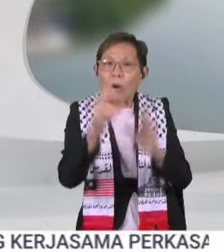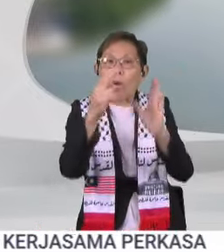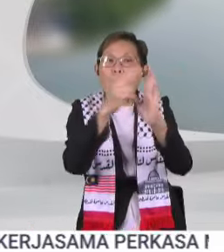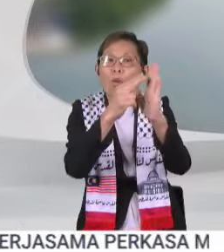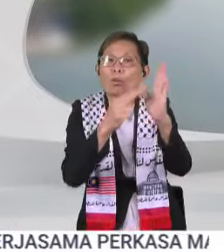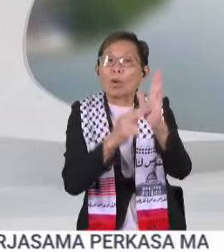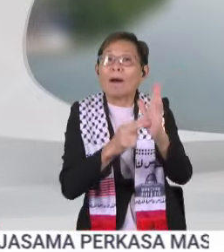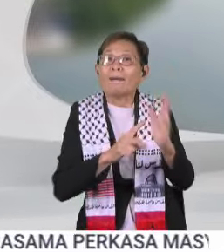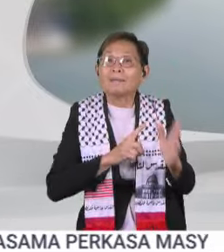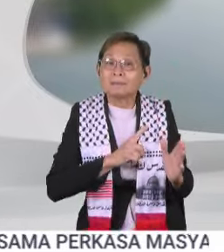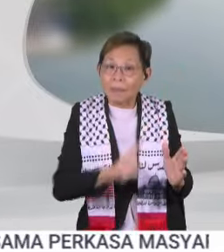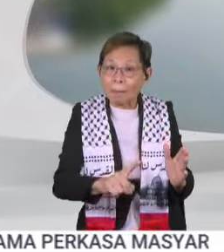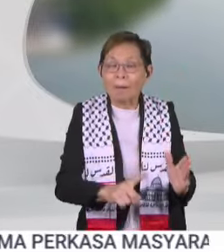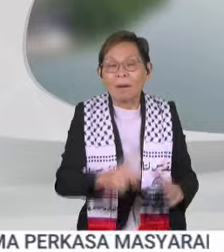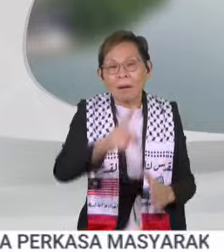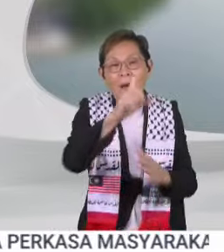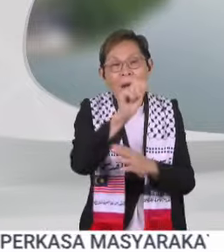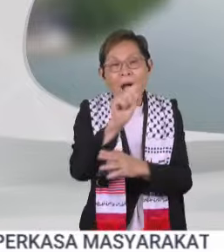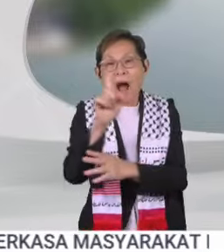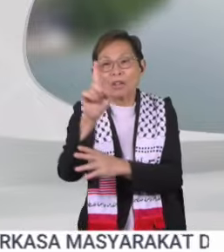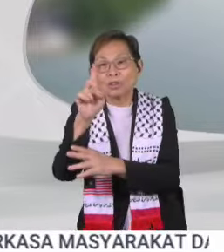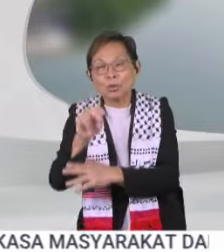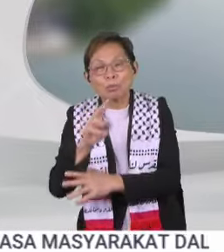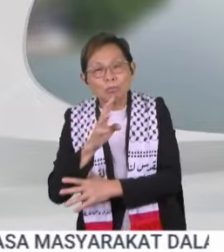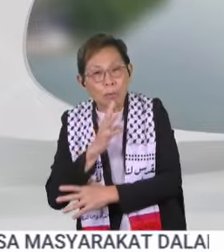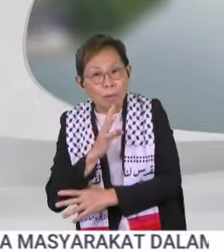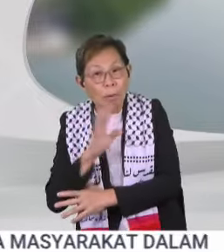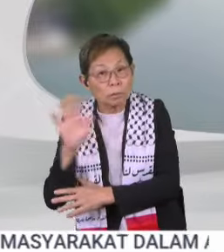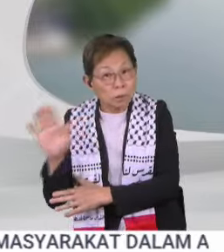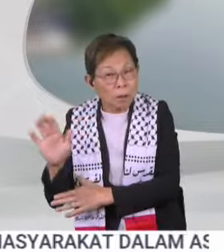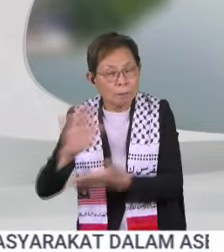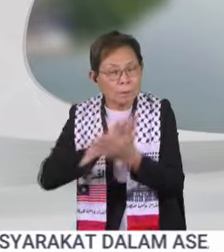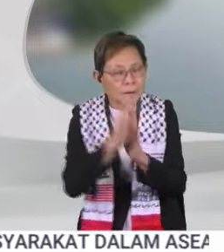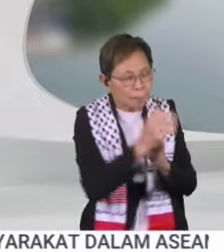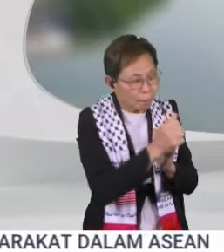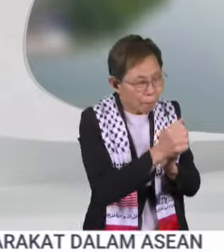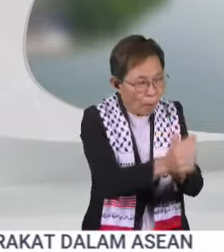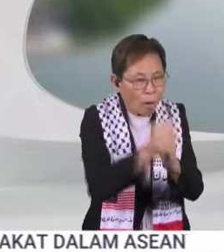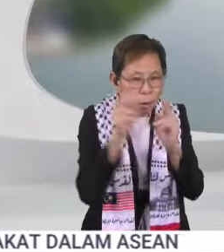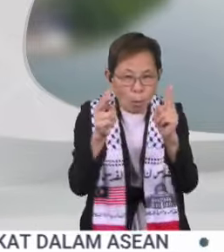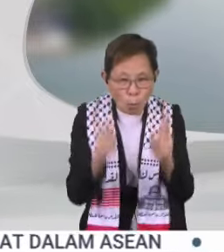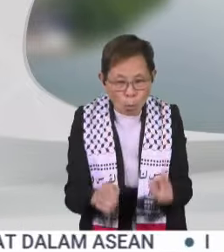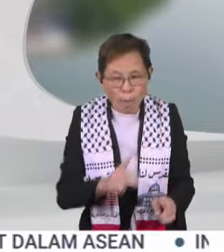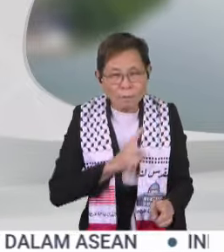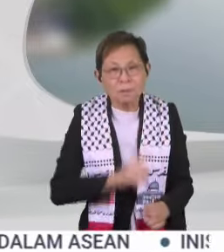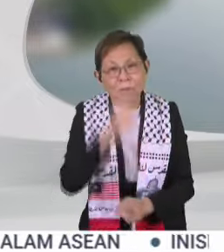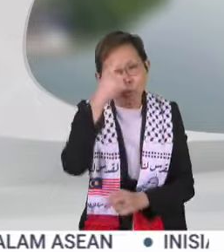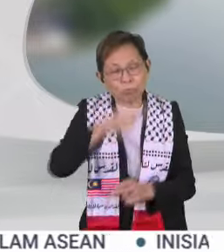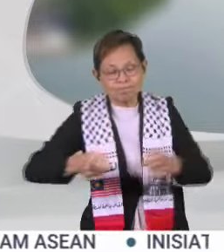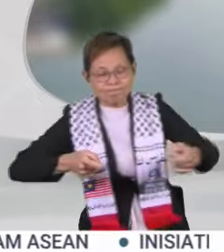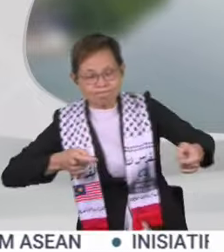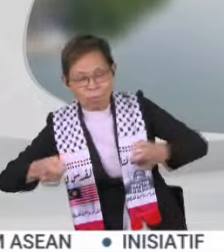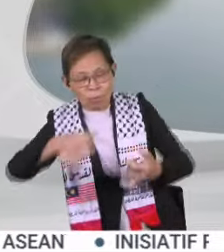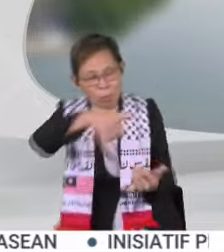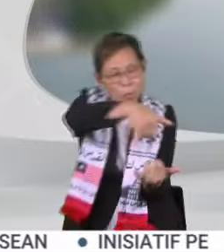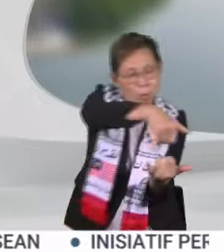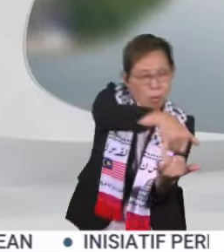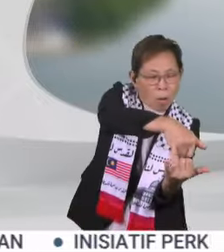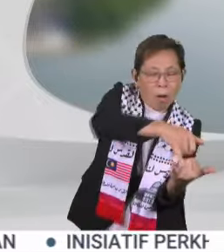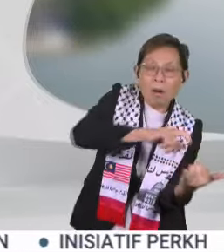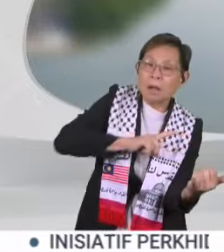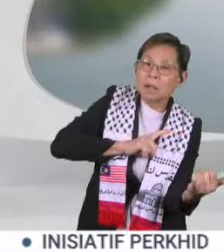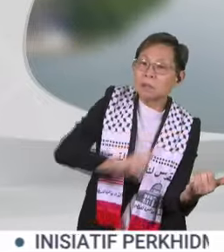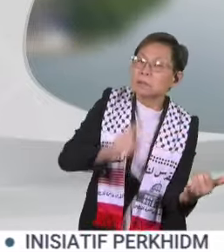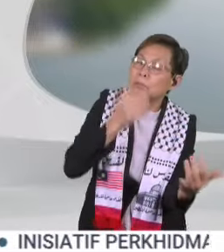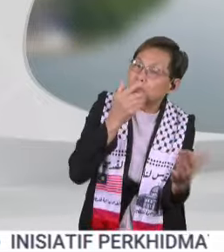kifayah itu Adun Balung Datuk hamil Awang berkata ia menjadi panduan kepada umat Islam untuk menguruskan jenazah Islam